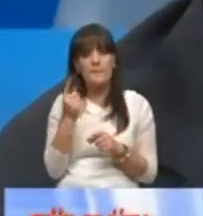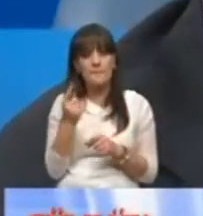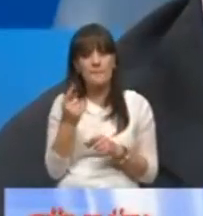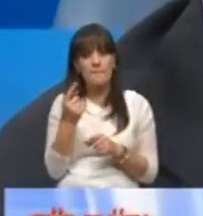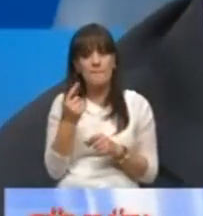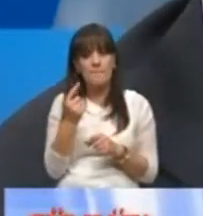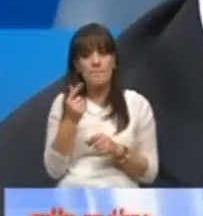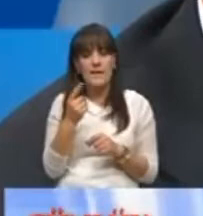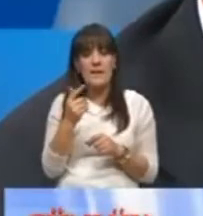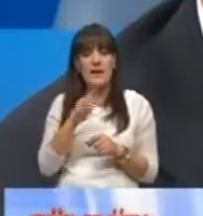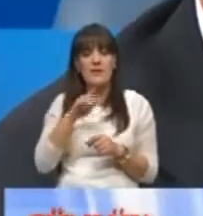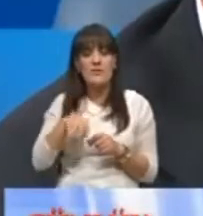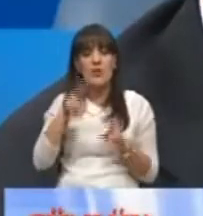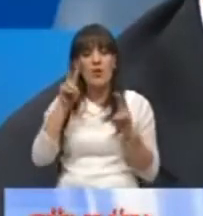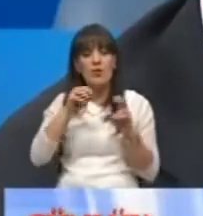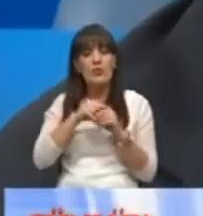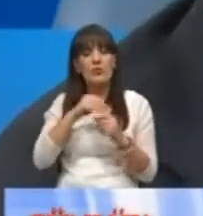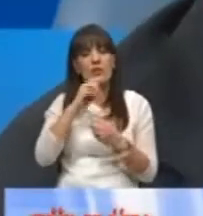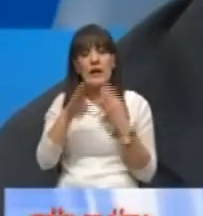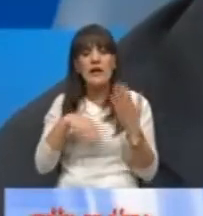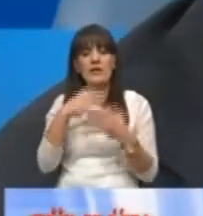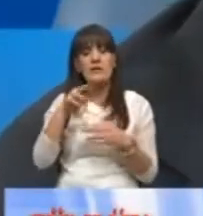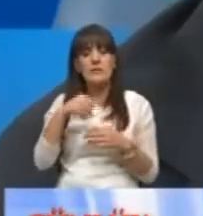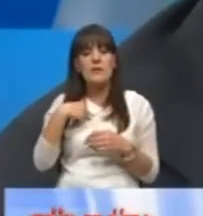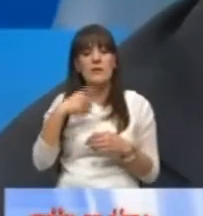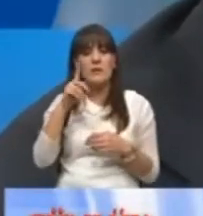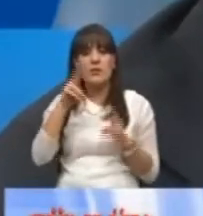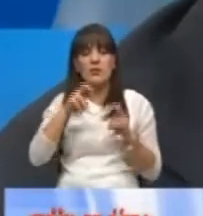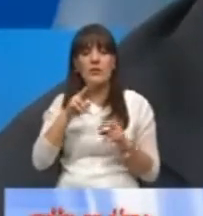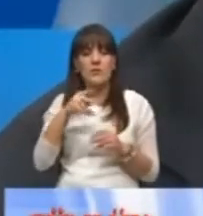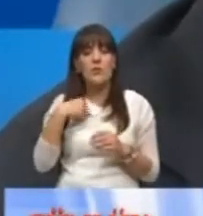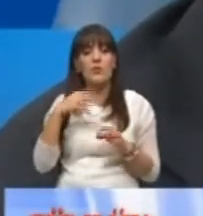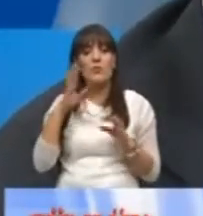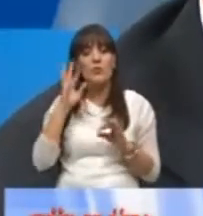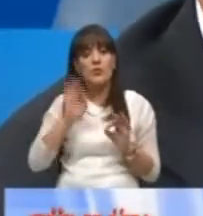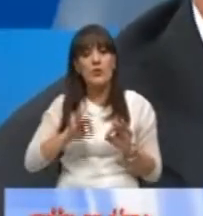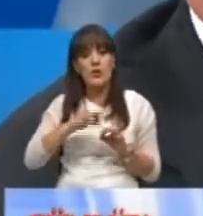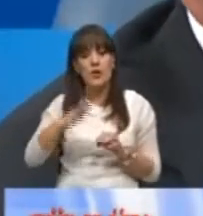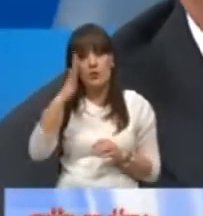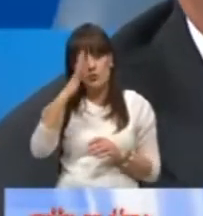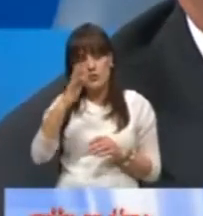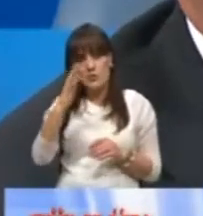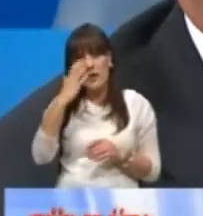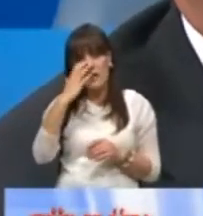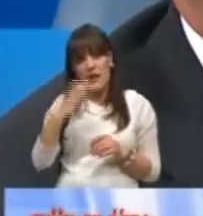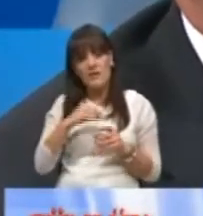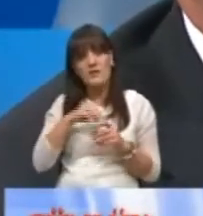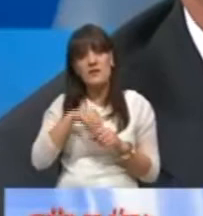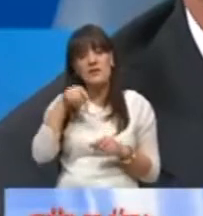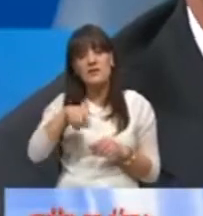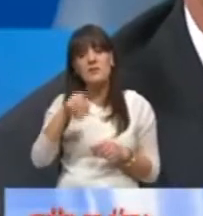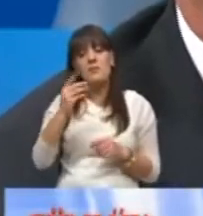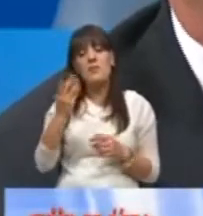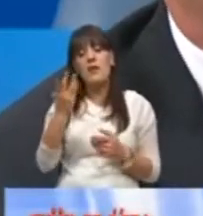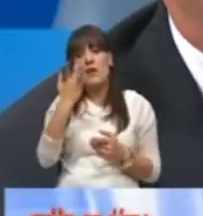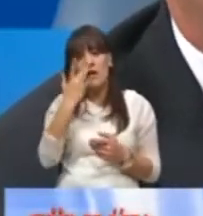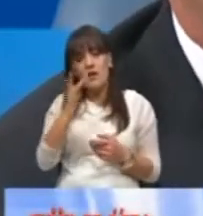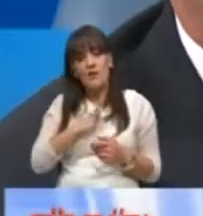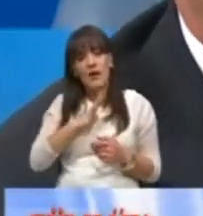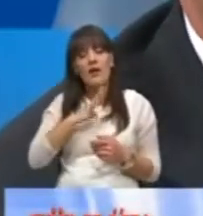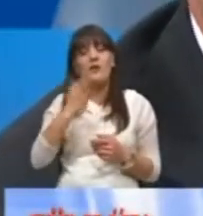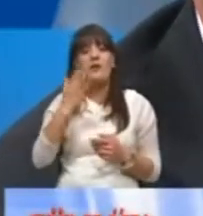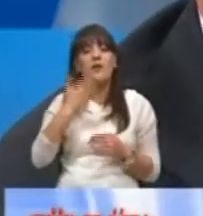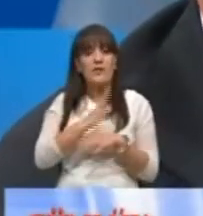biraz suistimal edilir bir konu gibi geliyor bize ya da mutlaka bizim uzman gibi hekimlere. Tavsiyesiyle değil mi? Evet, sizin yani